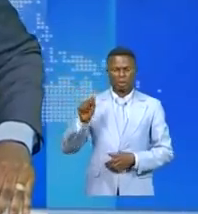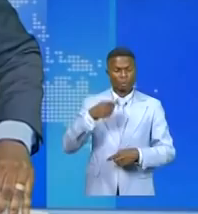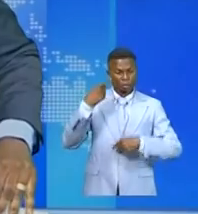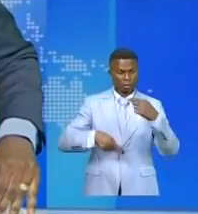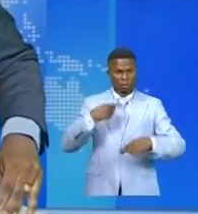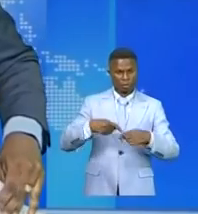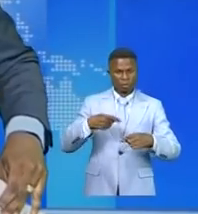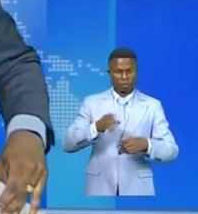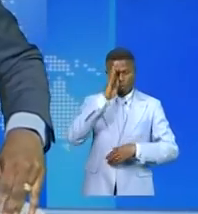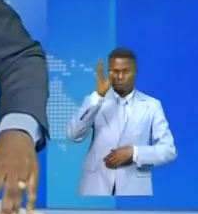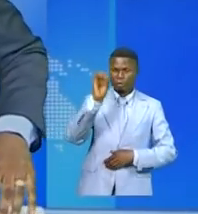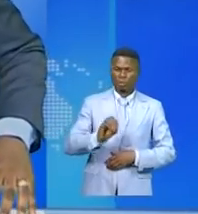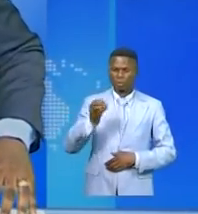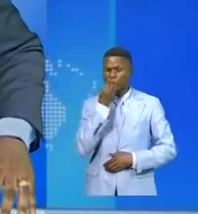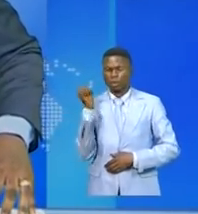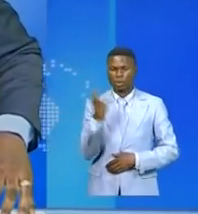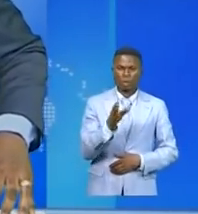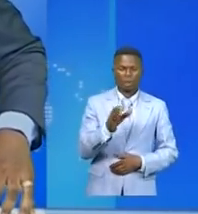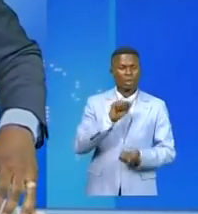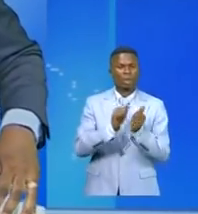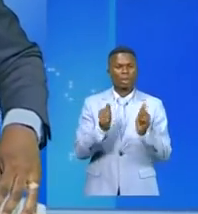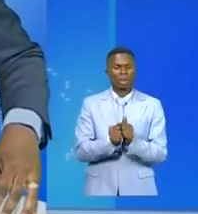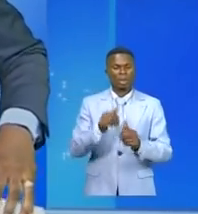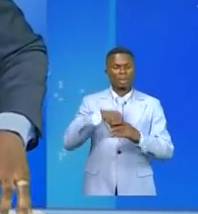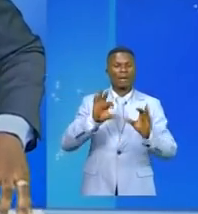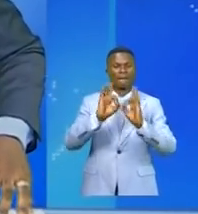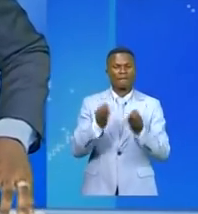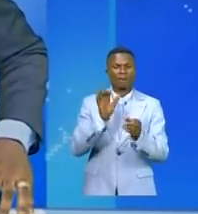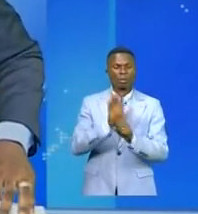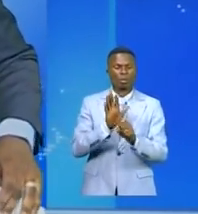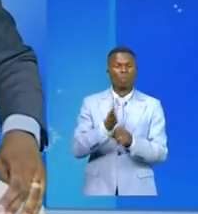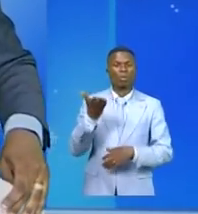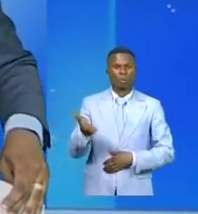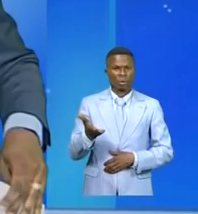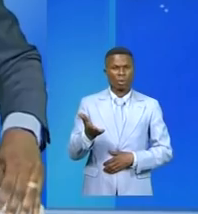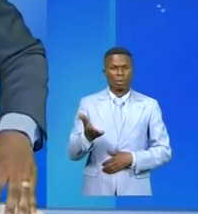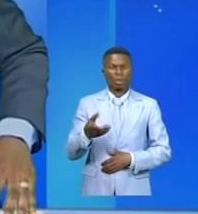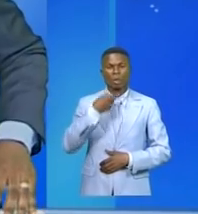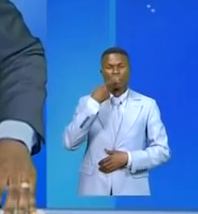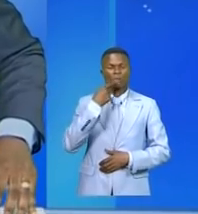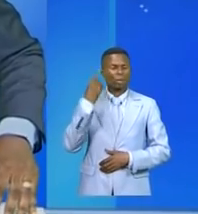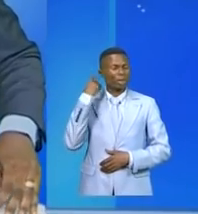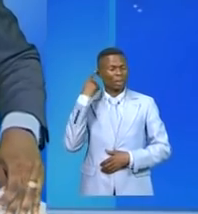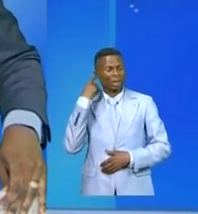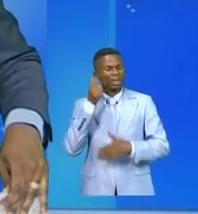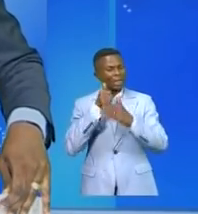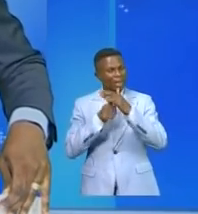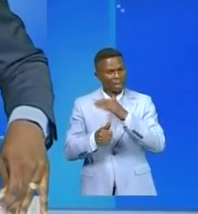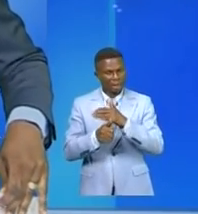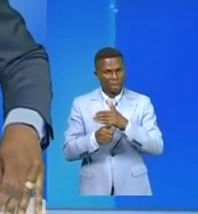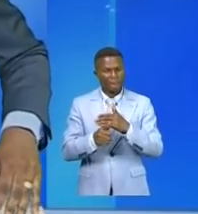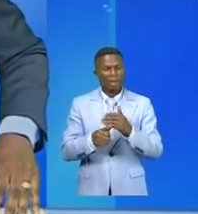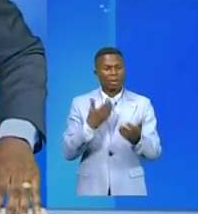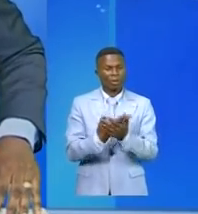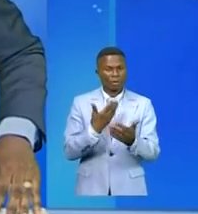Disputes, infidélité, sorcellerie, les problèmes conjugaux sont d'ordre multiple. En parler aux oreilles indiscrètes, c'est